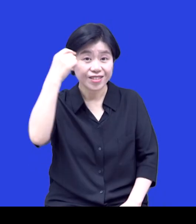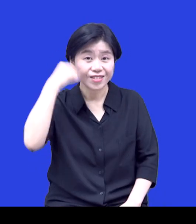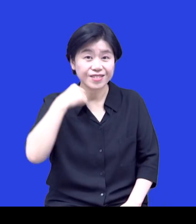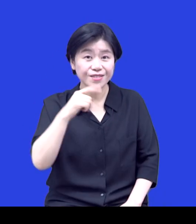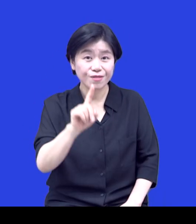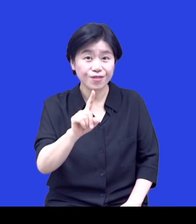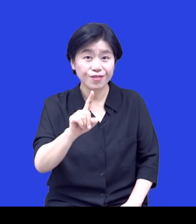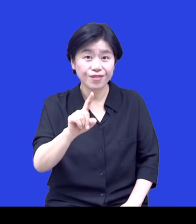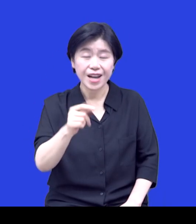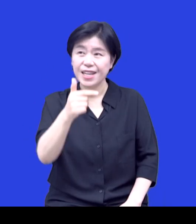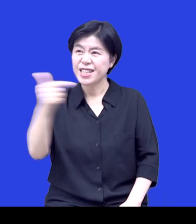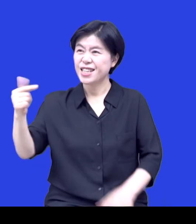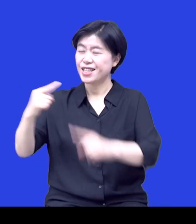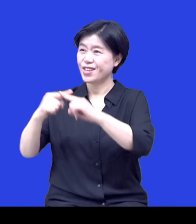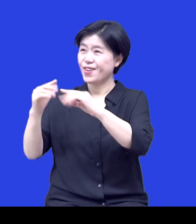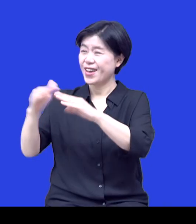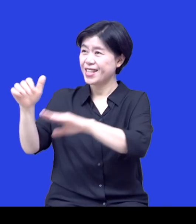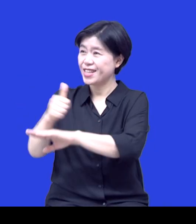대형 교회 가는구나라고 생각.